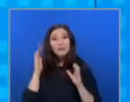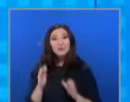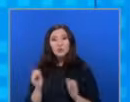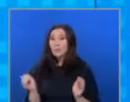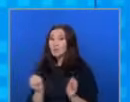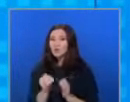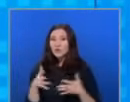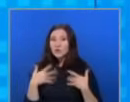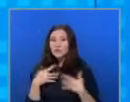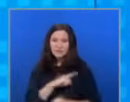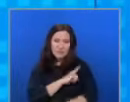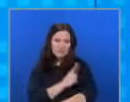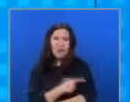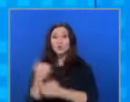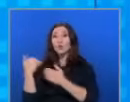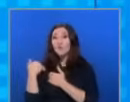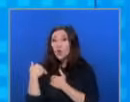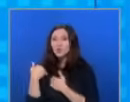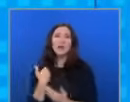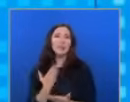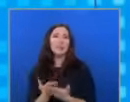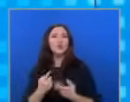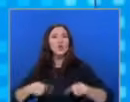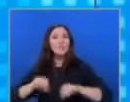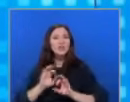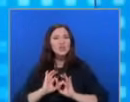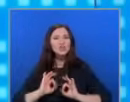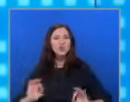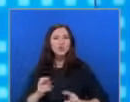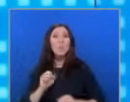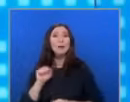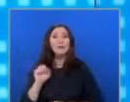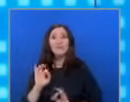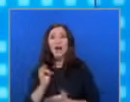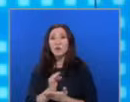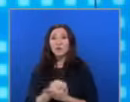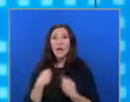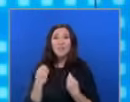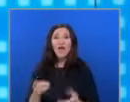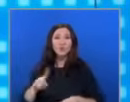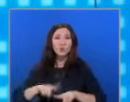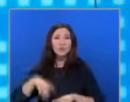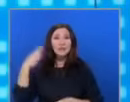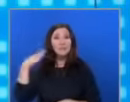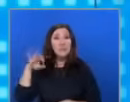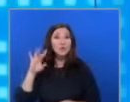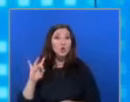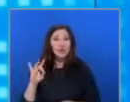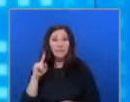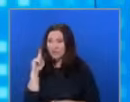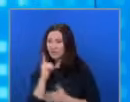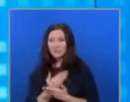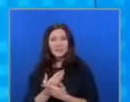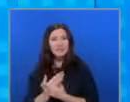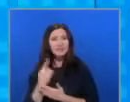Правителство на малцинството изисква смелост и отговорност, а предложеният кабинет е чисто партиен. Такава оценка даде от Гърция президентът Румен Радев ден